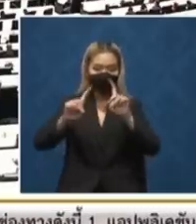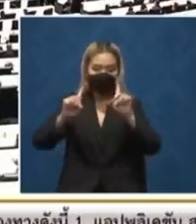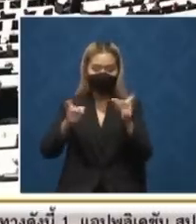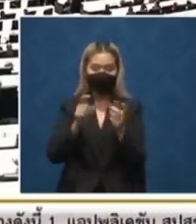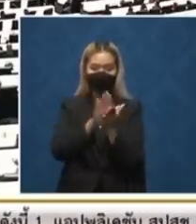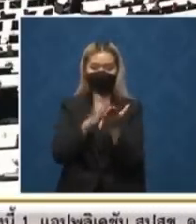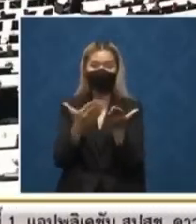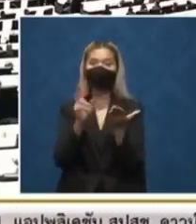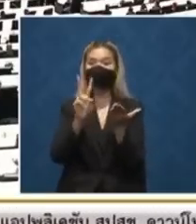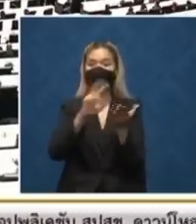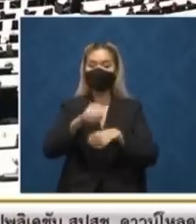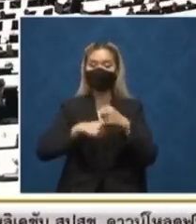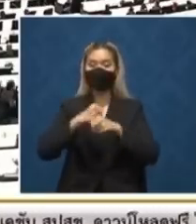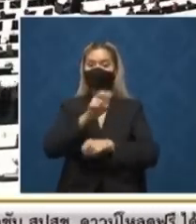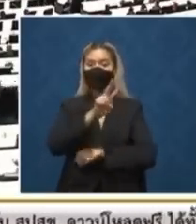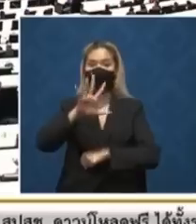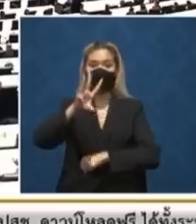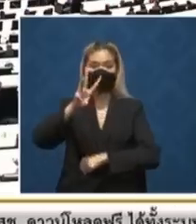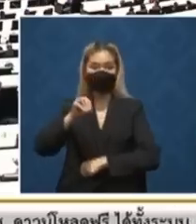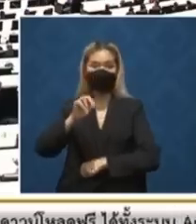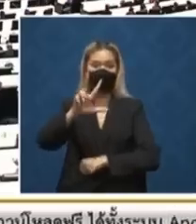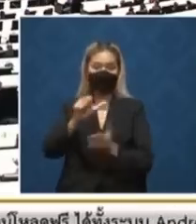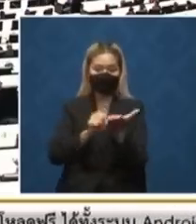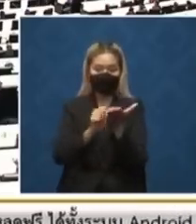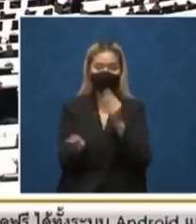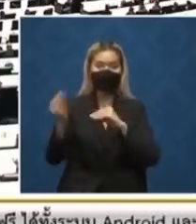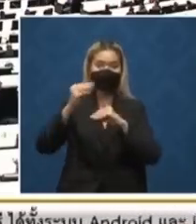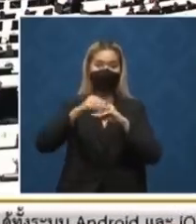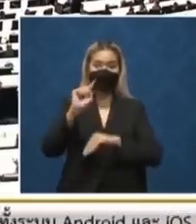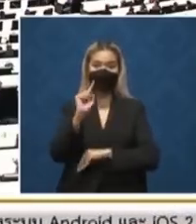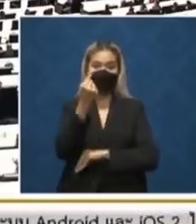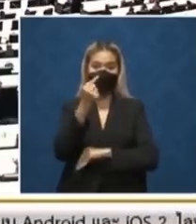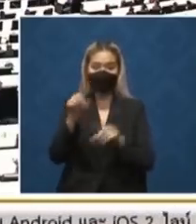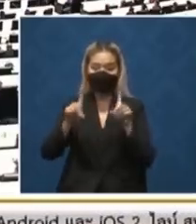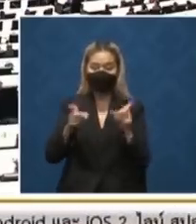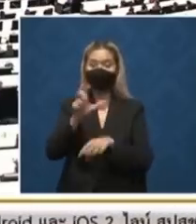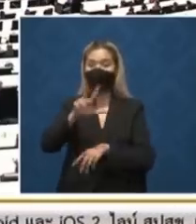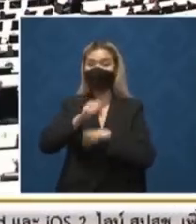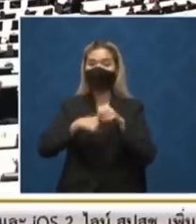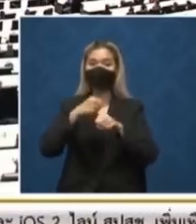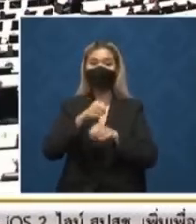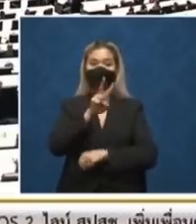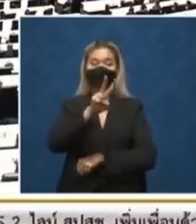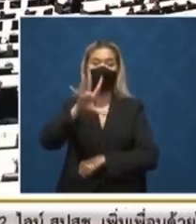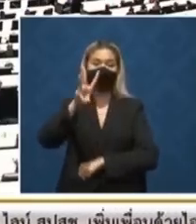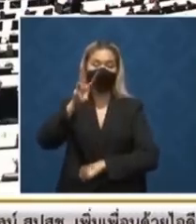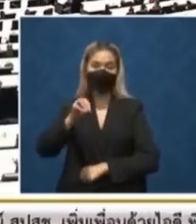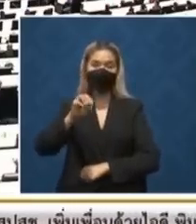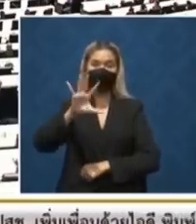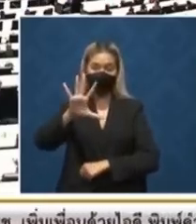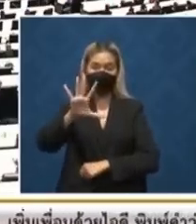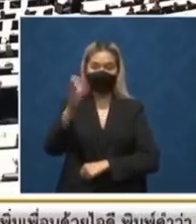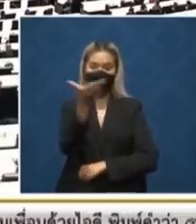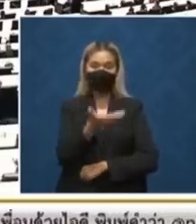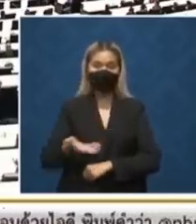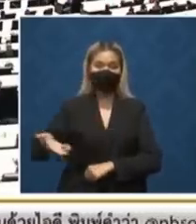จะส่งคนของเราเข้าประกบนะเพื่อแสดงเห็นว่าเราไม่เอาด้วยกับวิธีการและแนวนโยบายของก้าวไกลที่นำเสนอต่